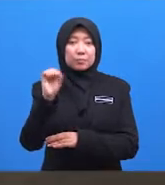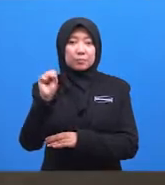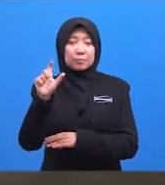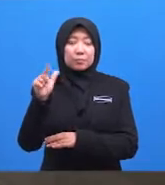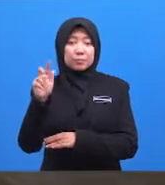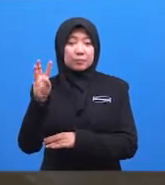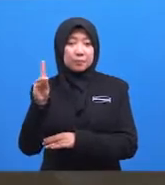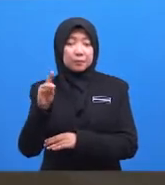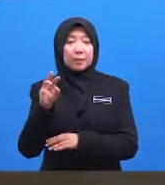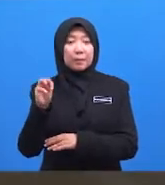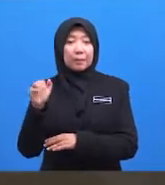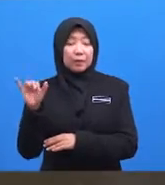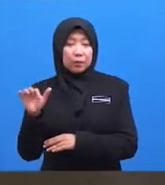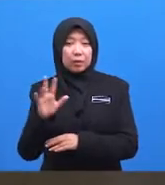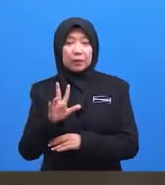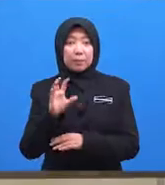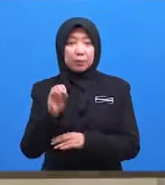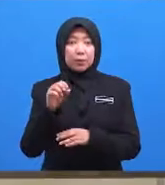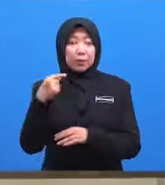mayonis 50 gram,